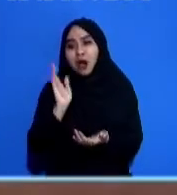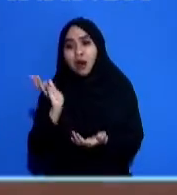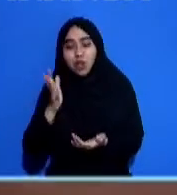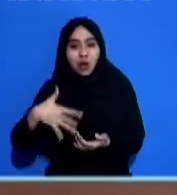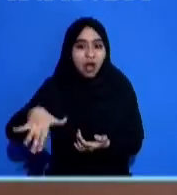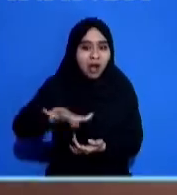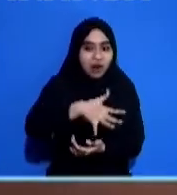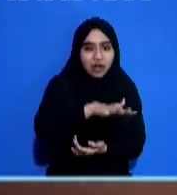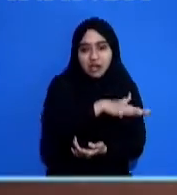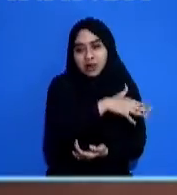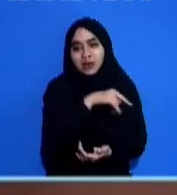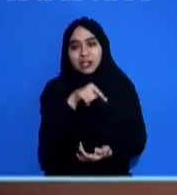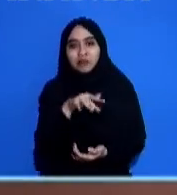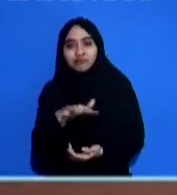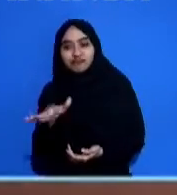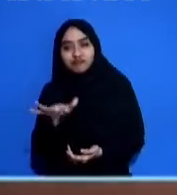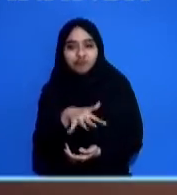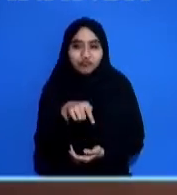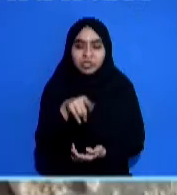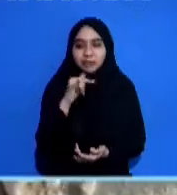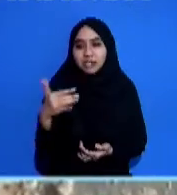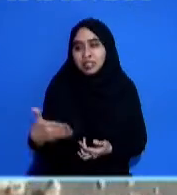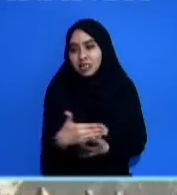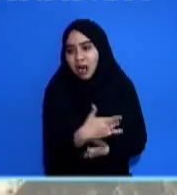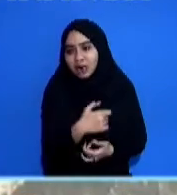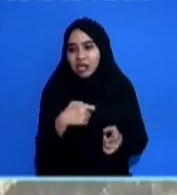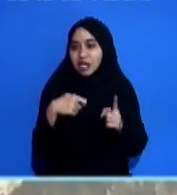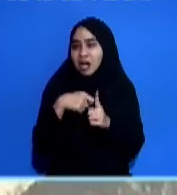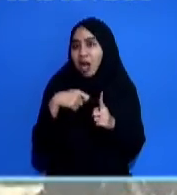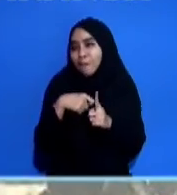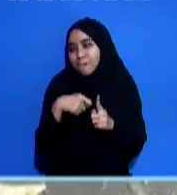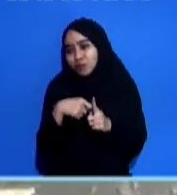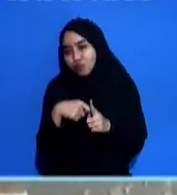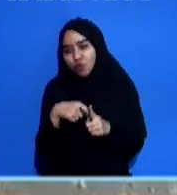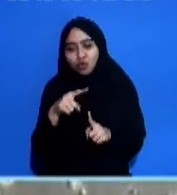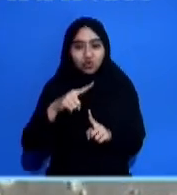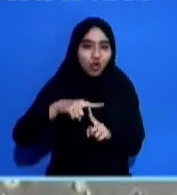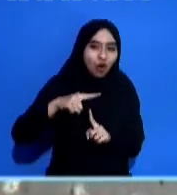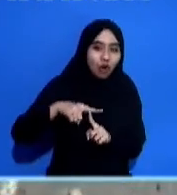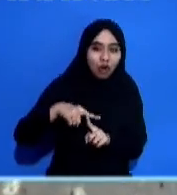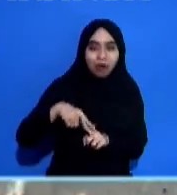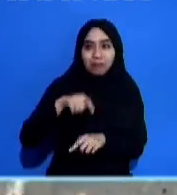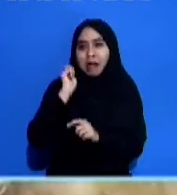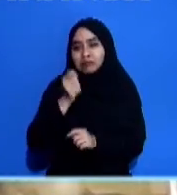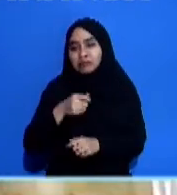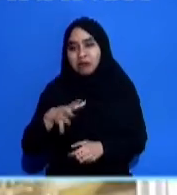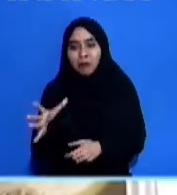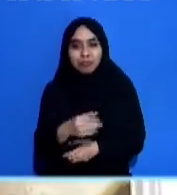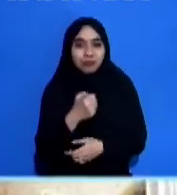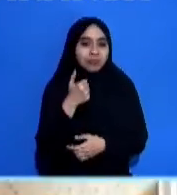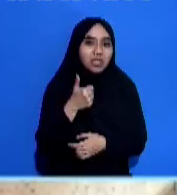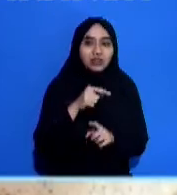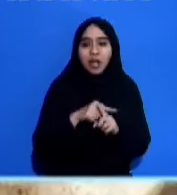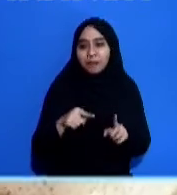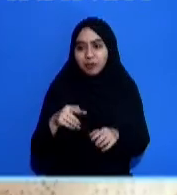anteng, ulam-ulam jinis tongkol, kerapu lan giant traveling gampil dipun pancing. Ananging menawi ombak mboten stabil,